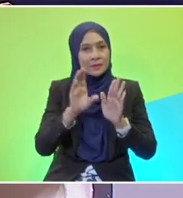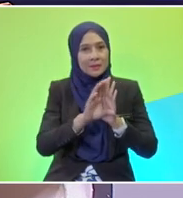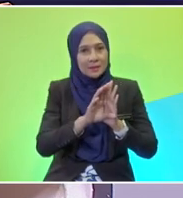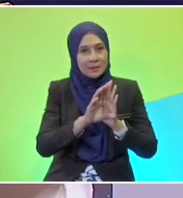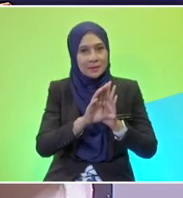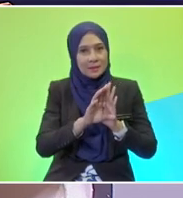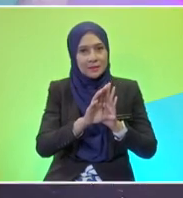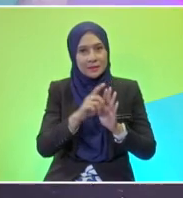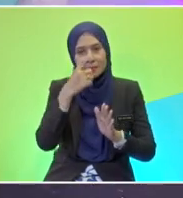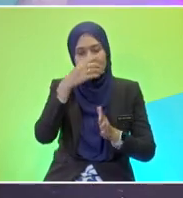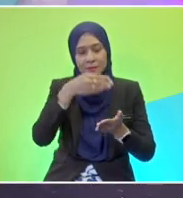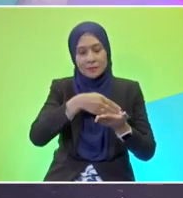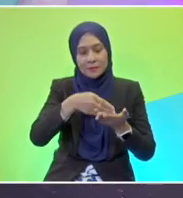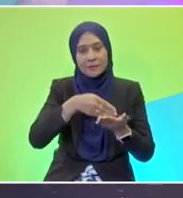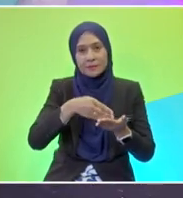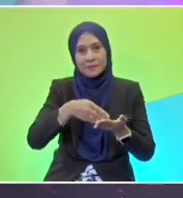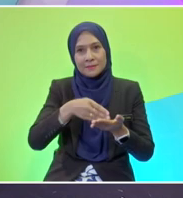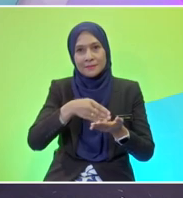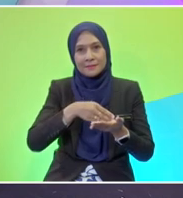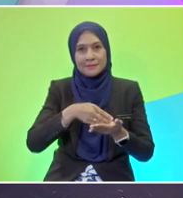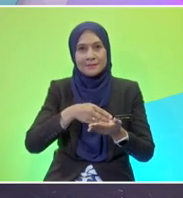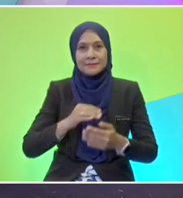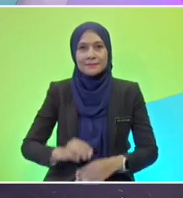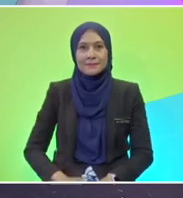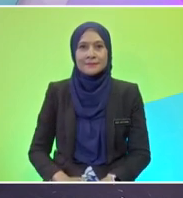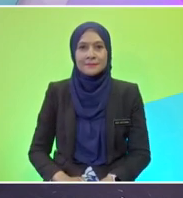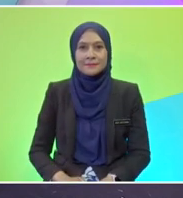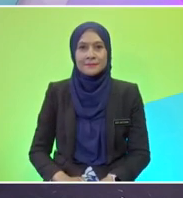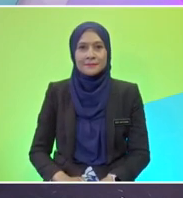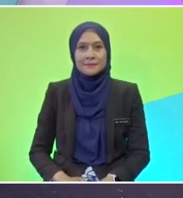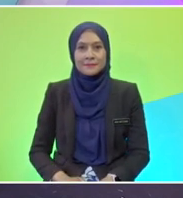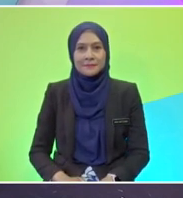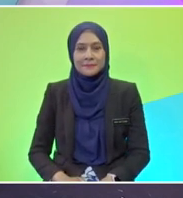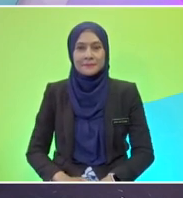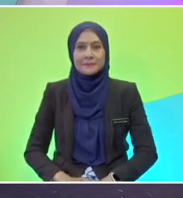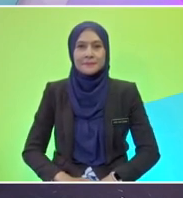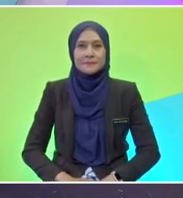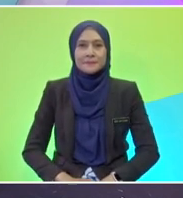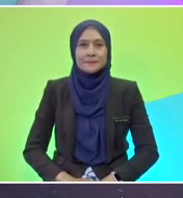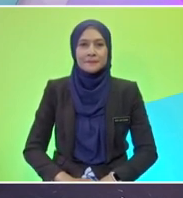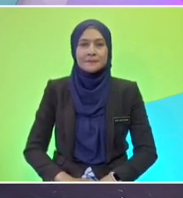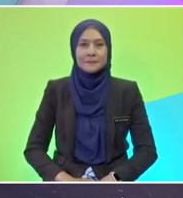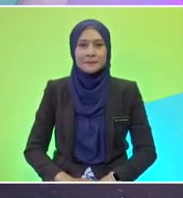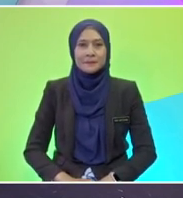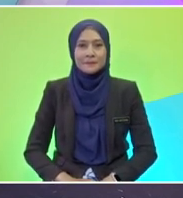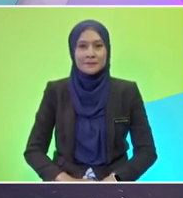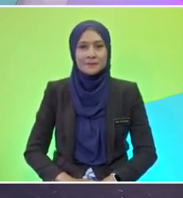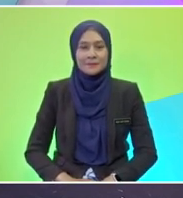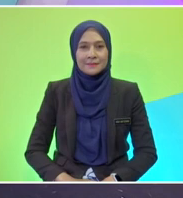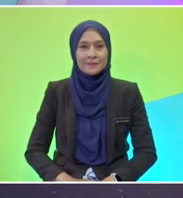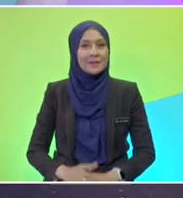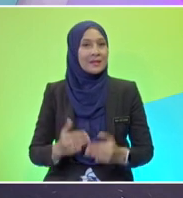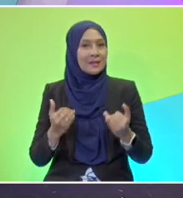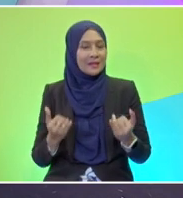pembilang. Pembilang. Baiklah. Satu tips yang sangat bagus untuk dipraktikkan. Baiklah cikgu, kita pun dah sampai